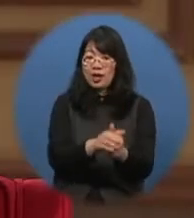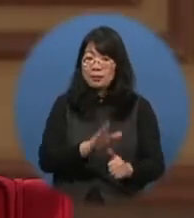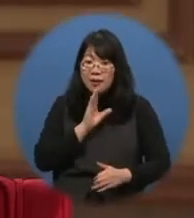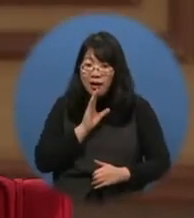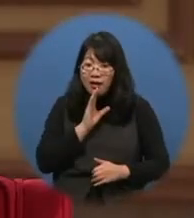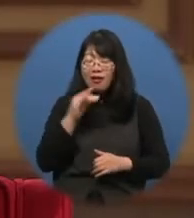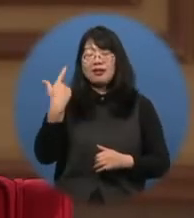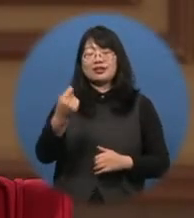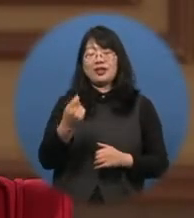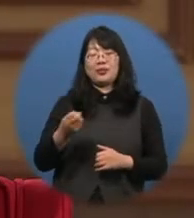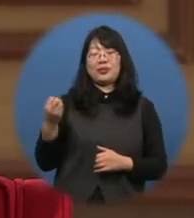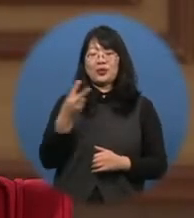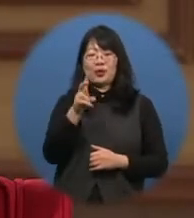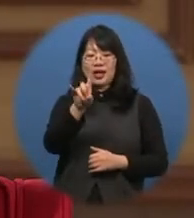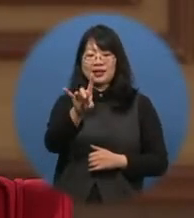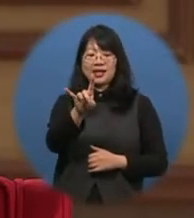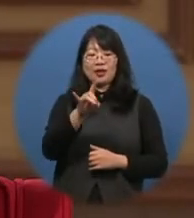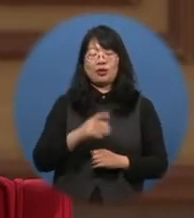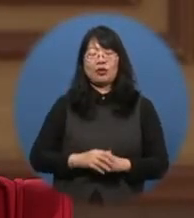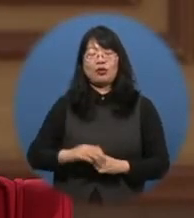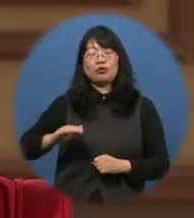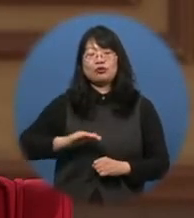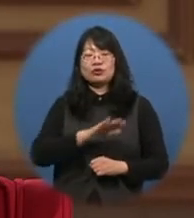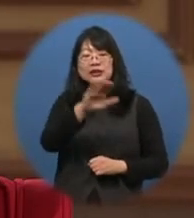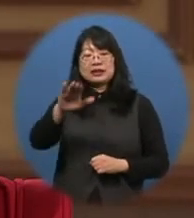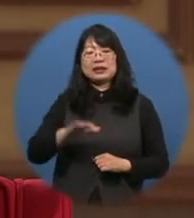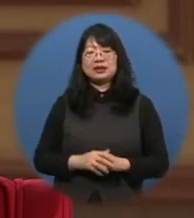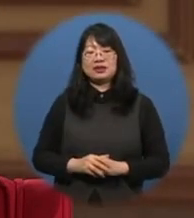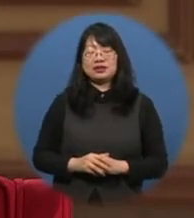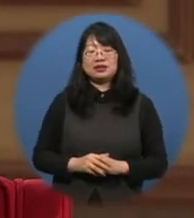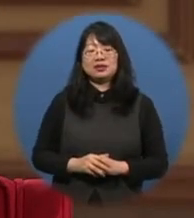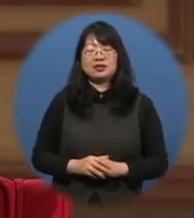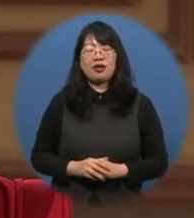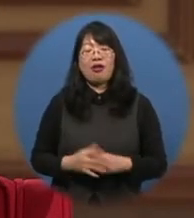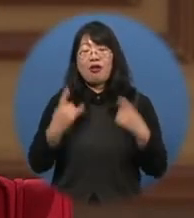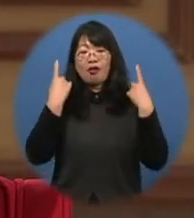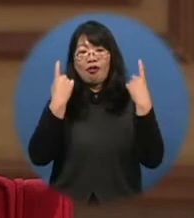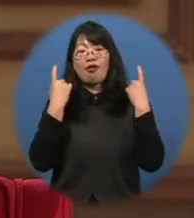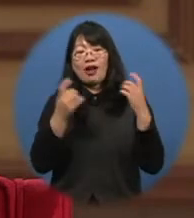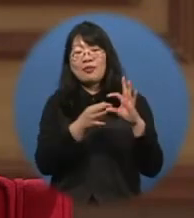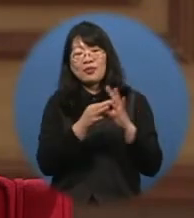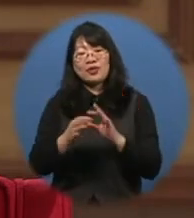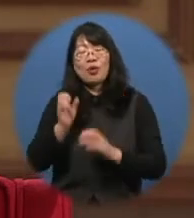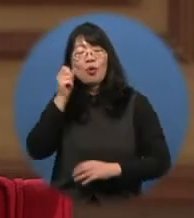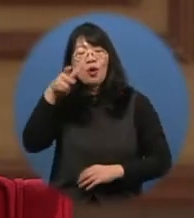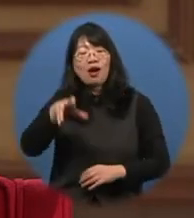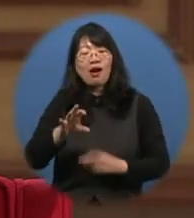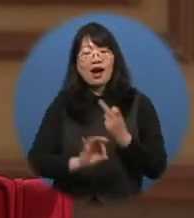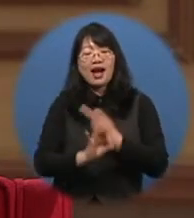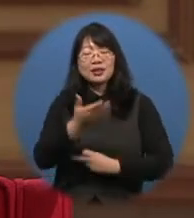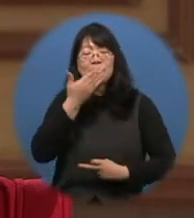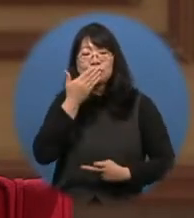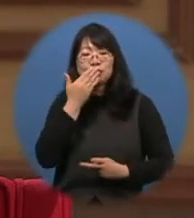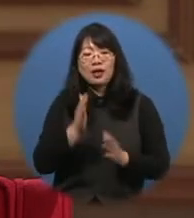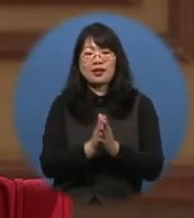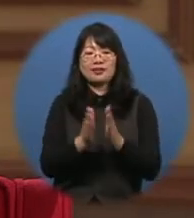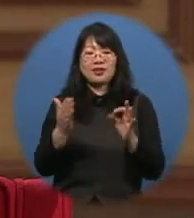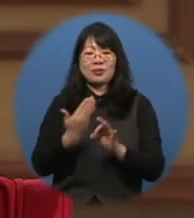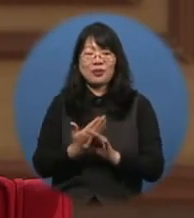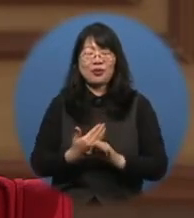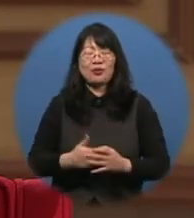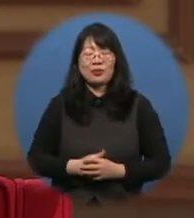네네. 또 한 가지는 이제 우리가 그 여행하면서 호텔에서 아침 식사를 하게 되면